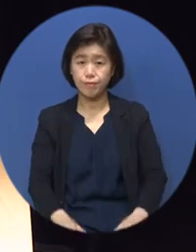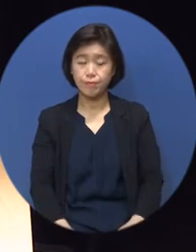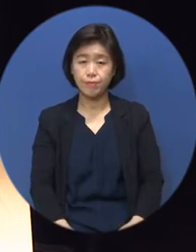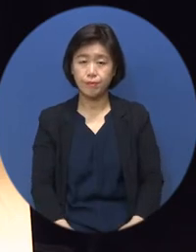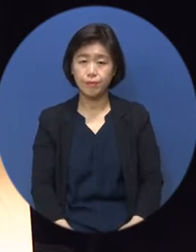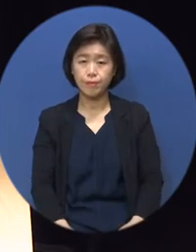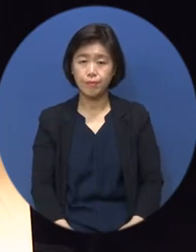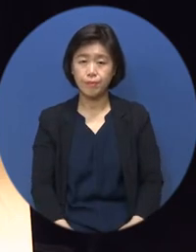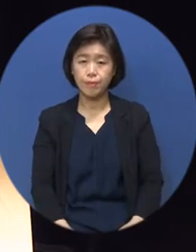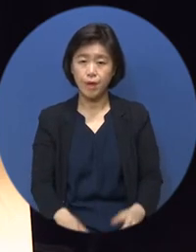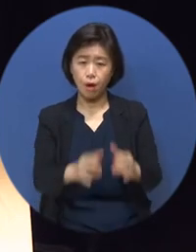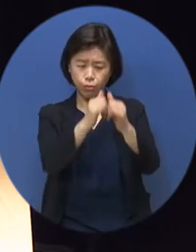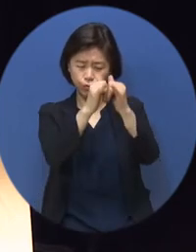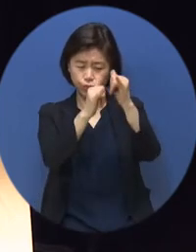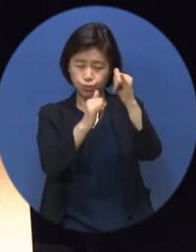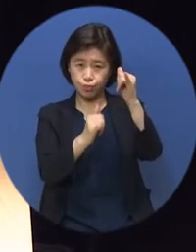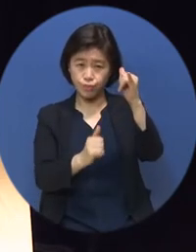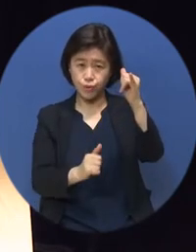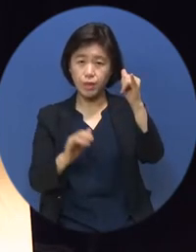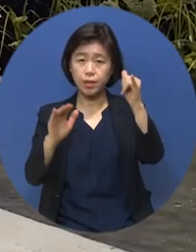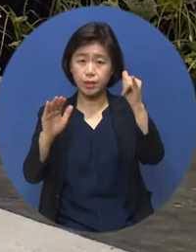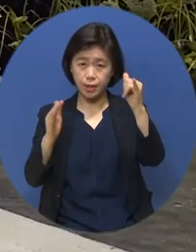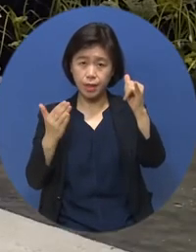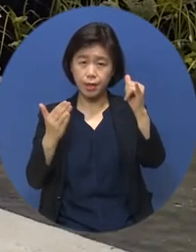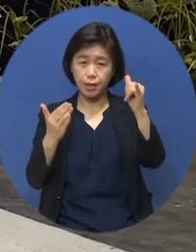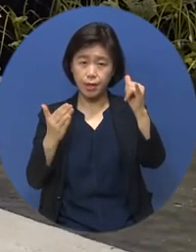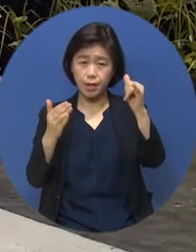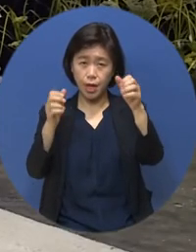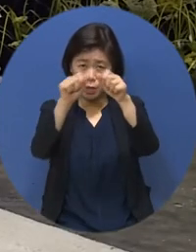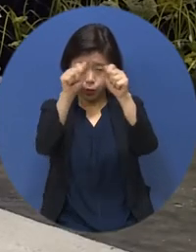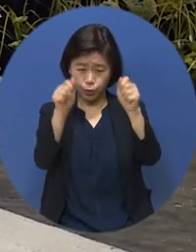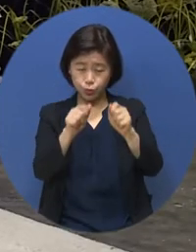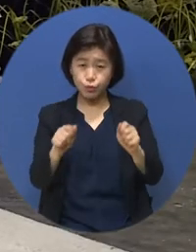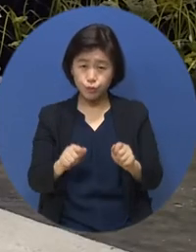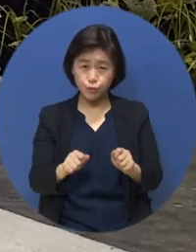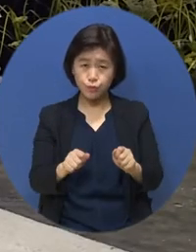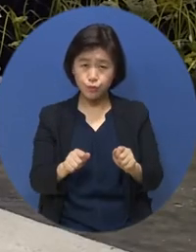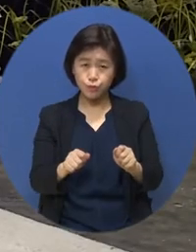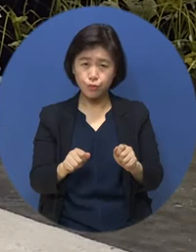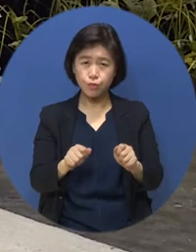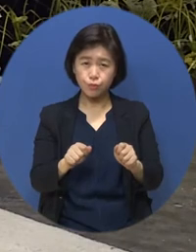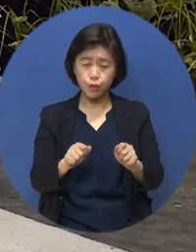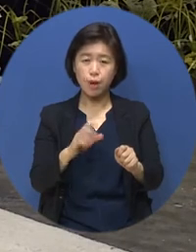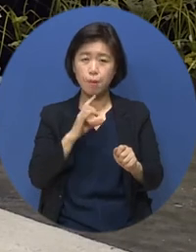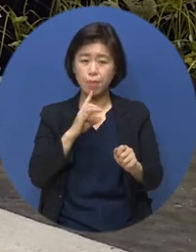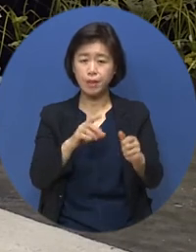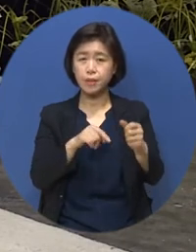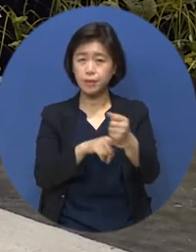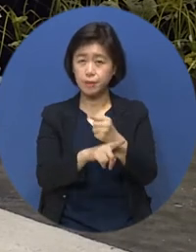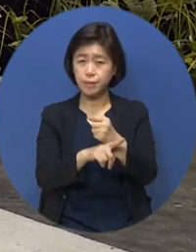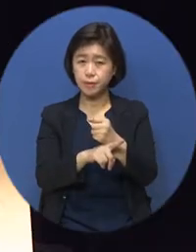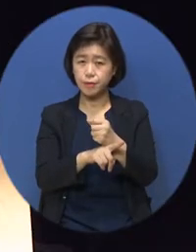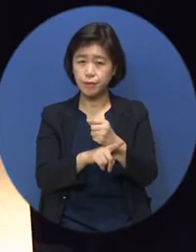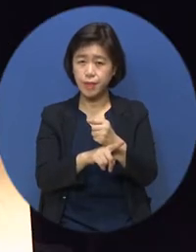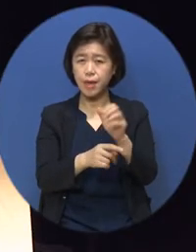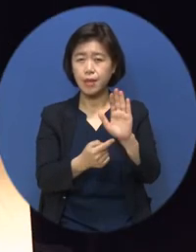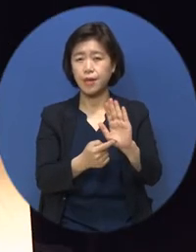부처의 감옥에서 탈출하고 있습니다. 석불 스스로 절대 상징을 버리고